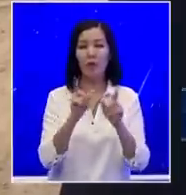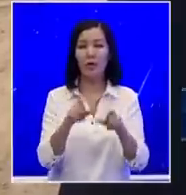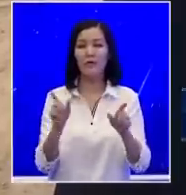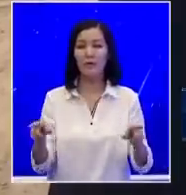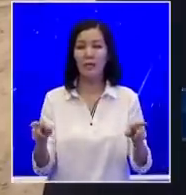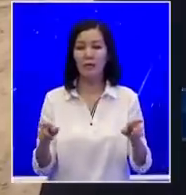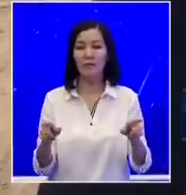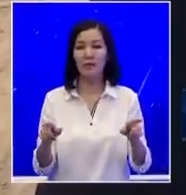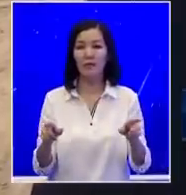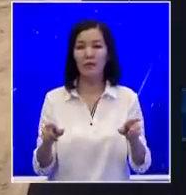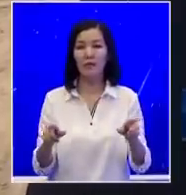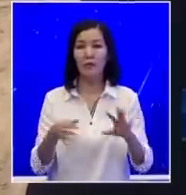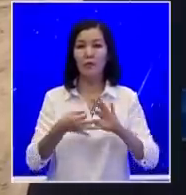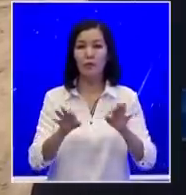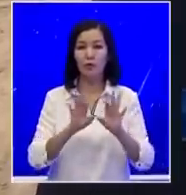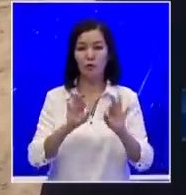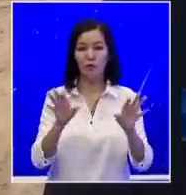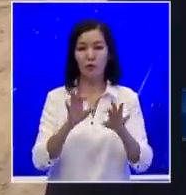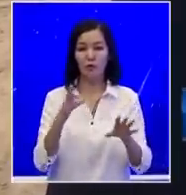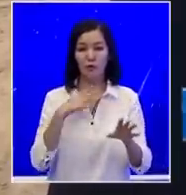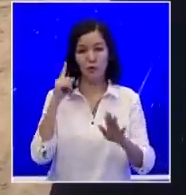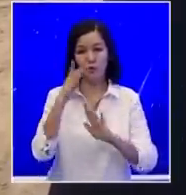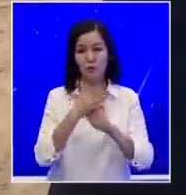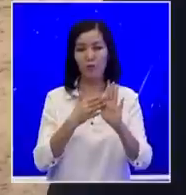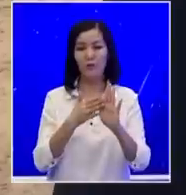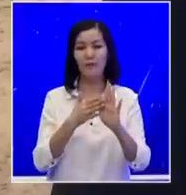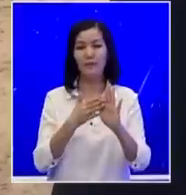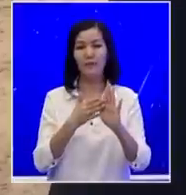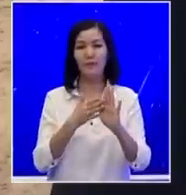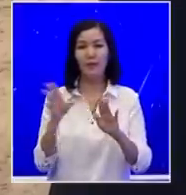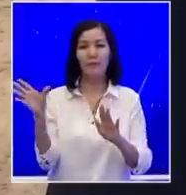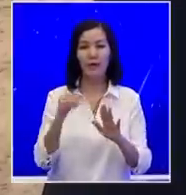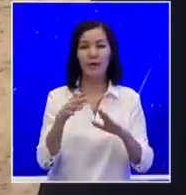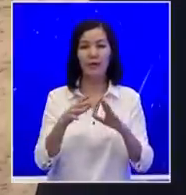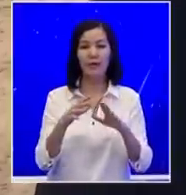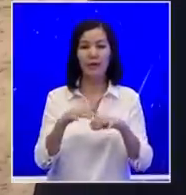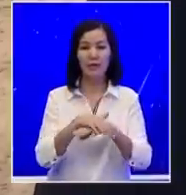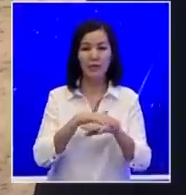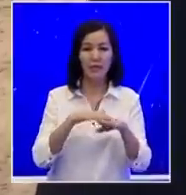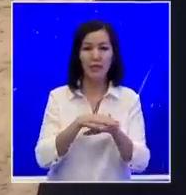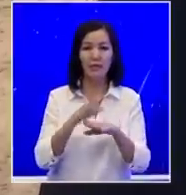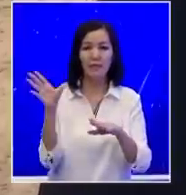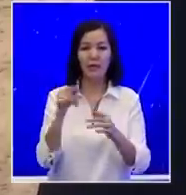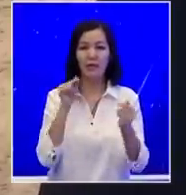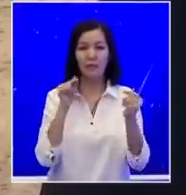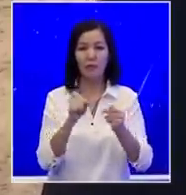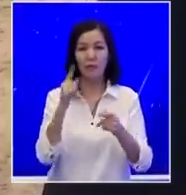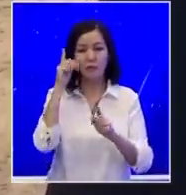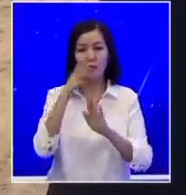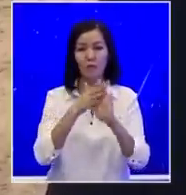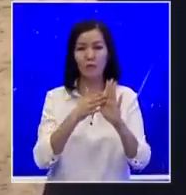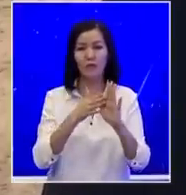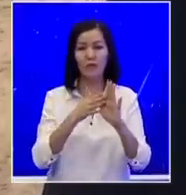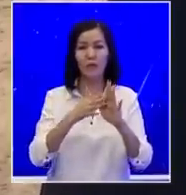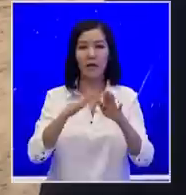сырттан келген азаматтар барлығы түсіністікпен қарап атыр болған. Өткені ол бүткіл ел болып болған қарсы тұрып атқаннан кейін, заңдылықты